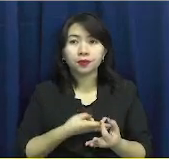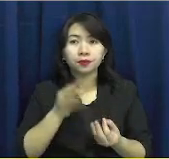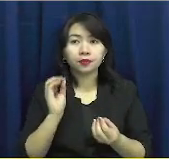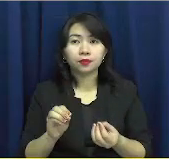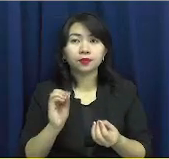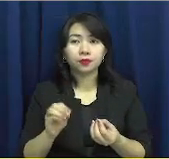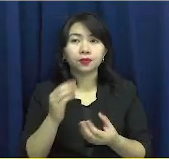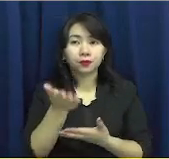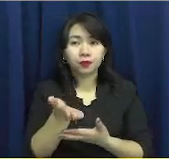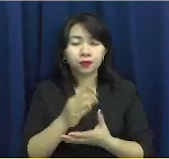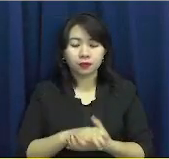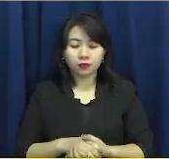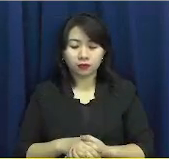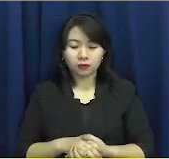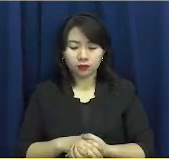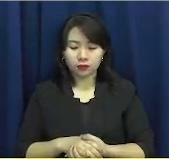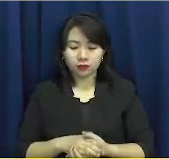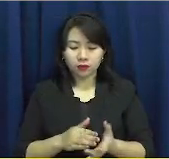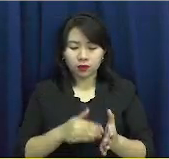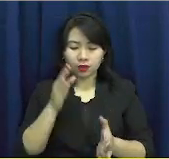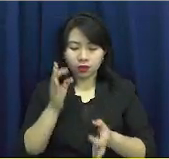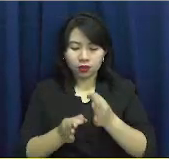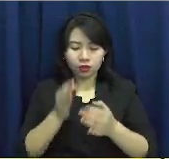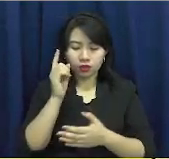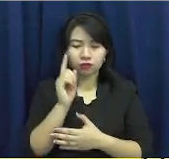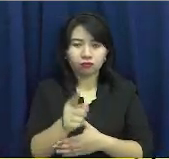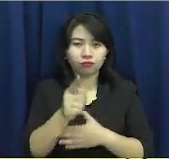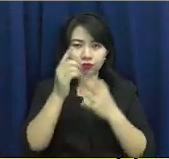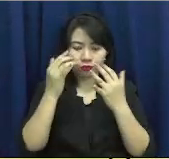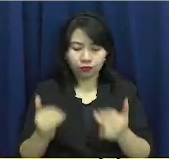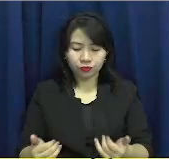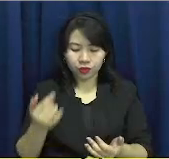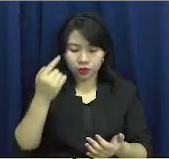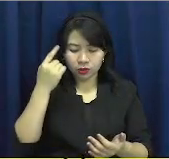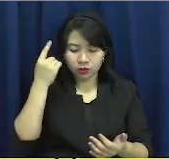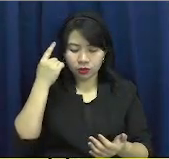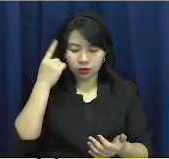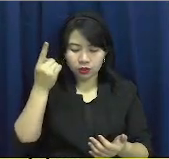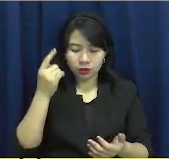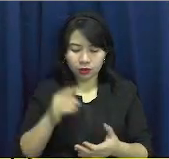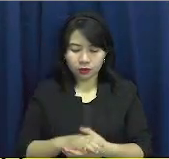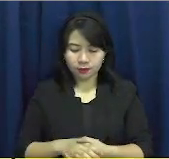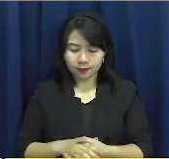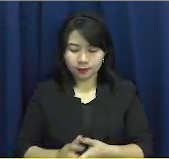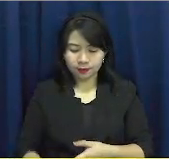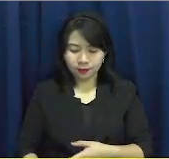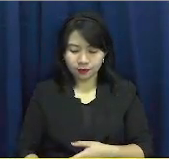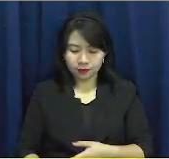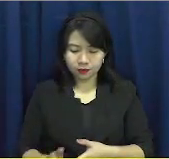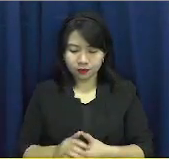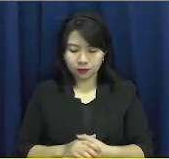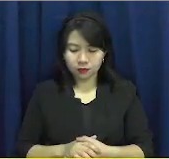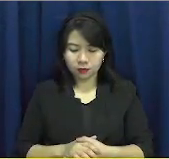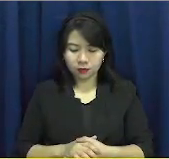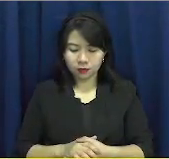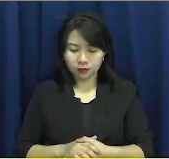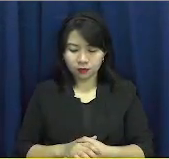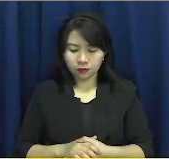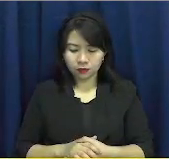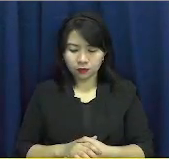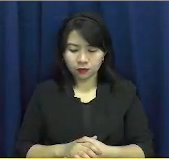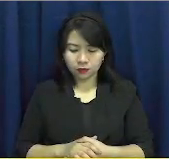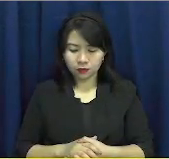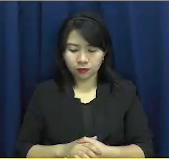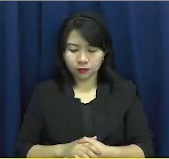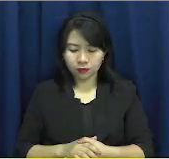binanggit ko na po ito before dito. Kung iisipin po natin yung quantity, talo tayo sa mga hindi Baptist. You see, talo tayo sa mga